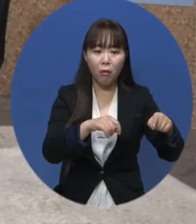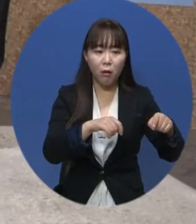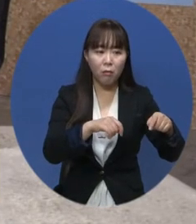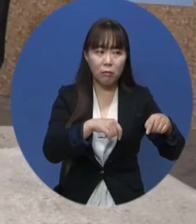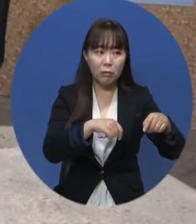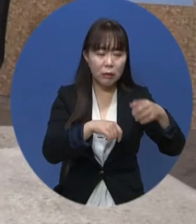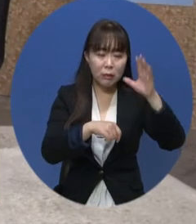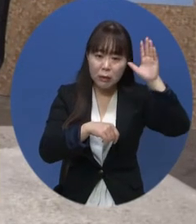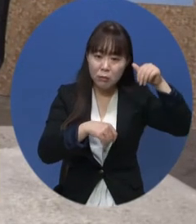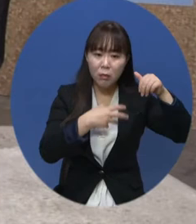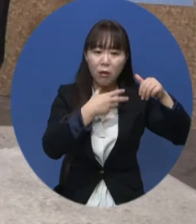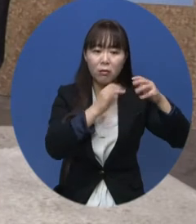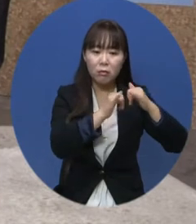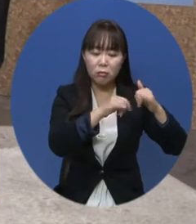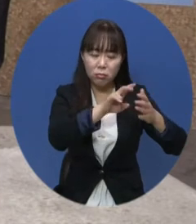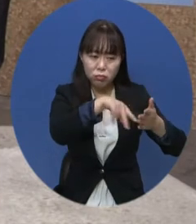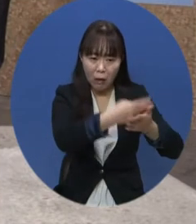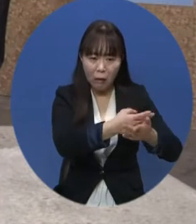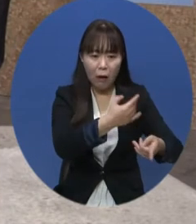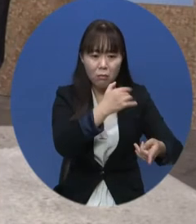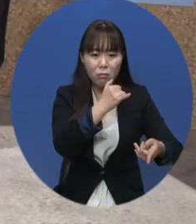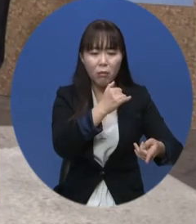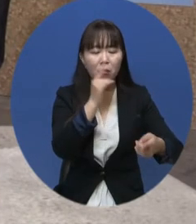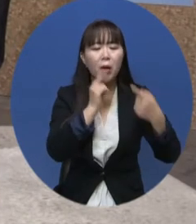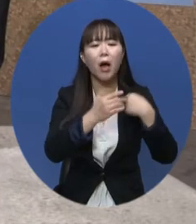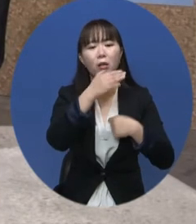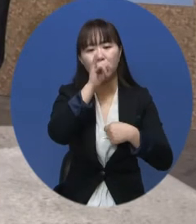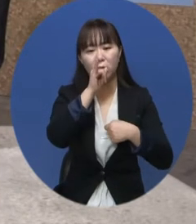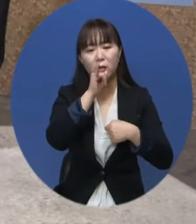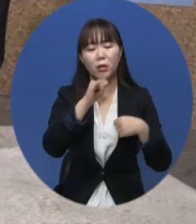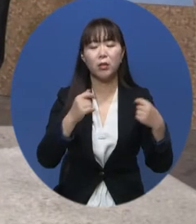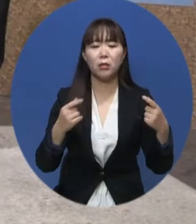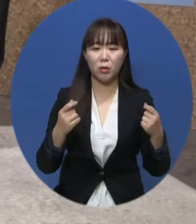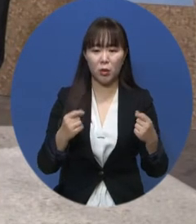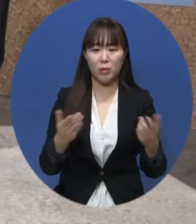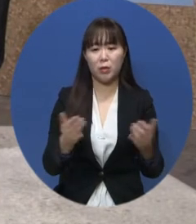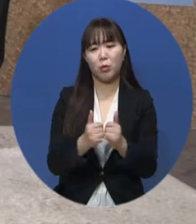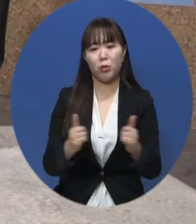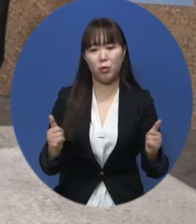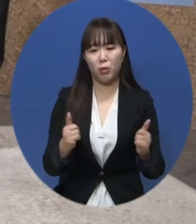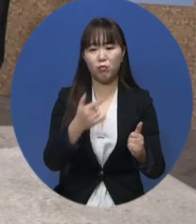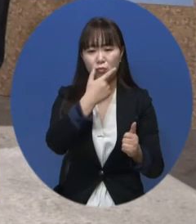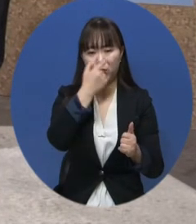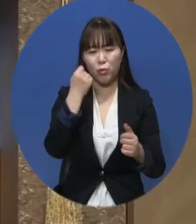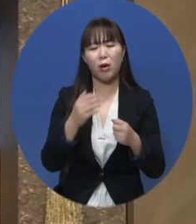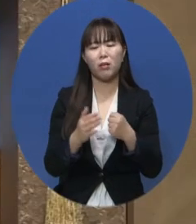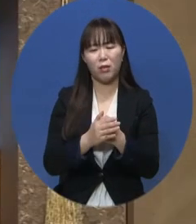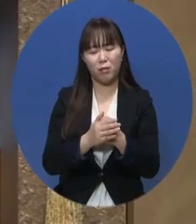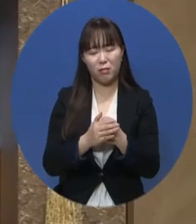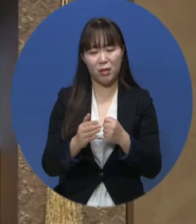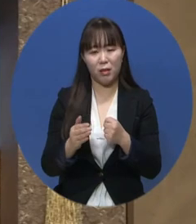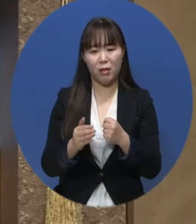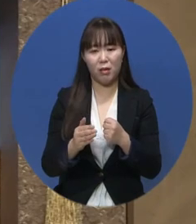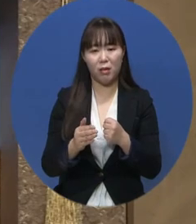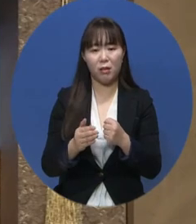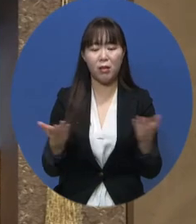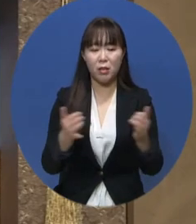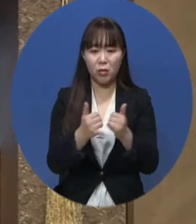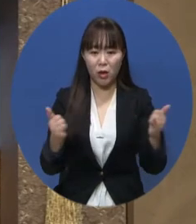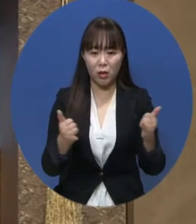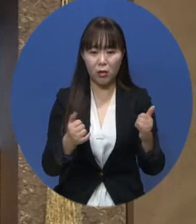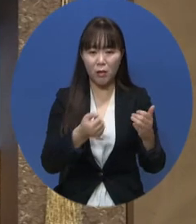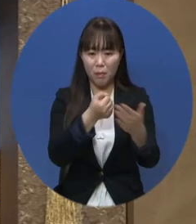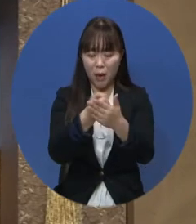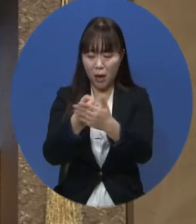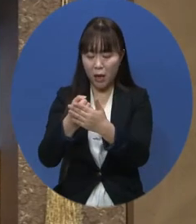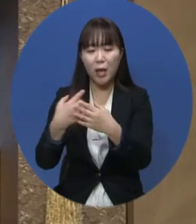넘어지면 다칠 수가 있는 거죠. 네. 그래서 그런 부분에 이제 종사자들이 좀 부족하기 때문에 그런 인력 배치 기준이